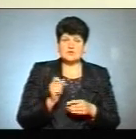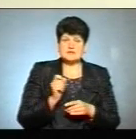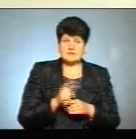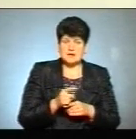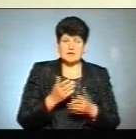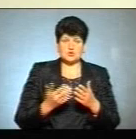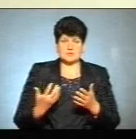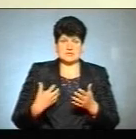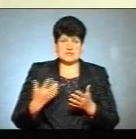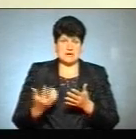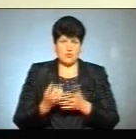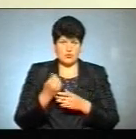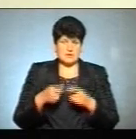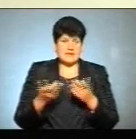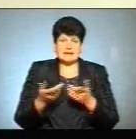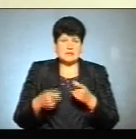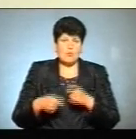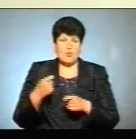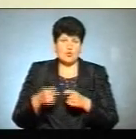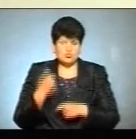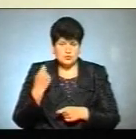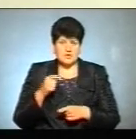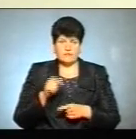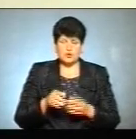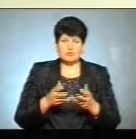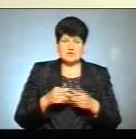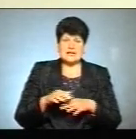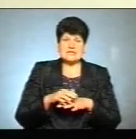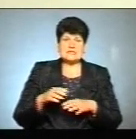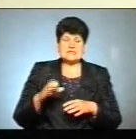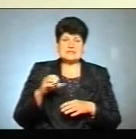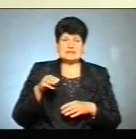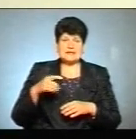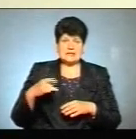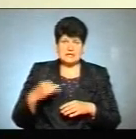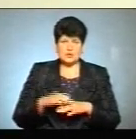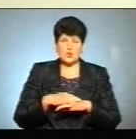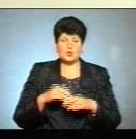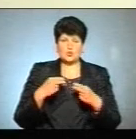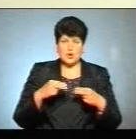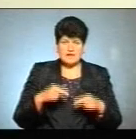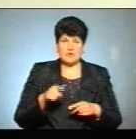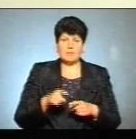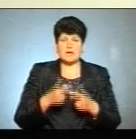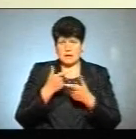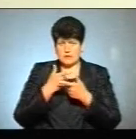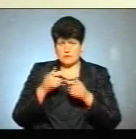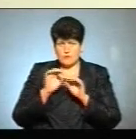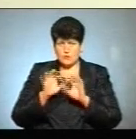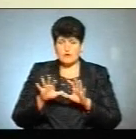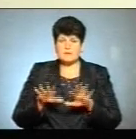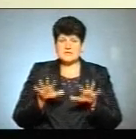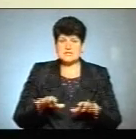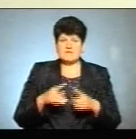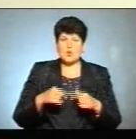Якщо ми виявляємо будь-які порушення, в тому числі стихійну торгівлю, ми інформуємо про ці порушення місцеві